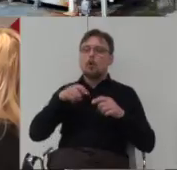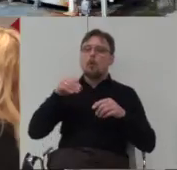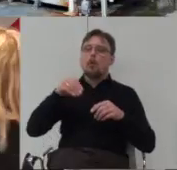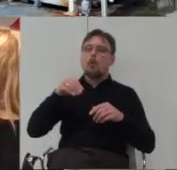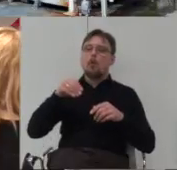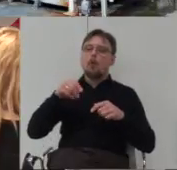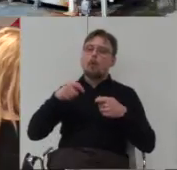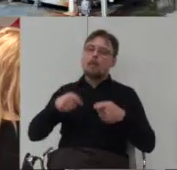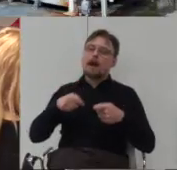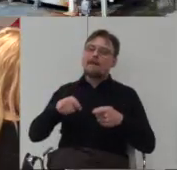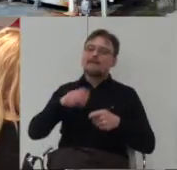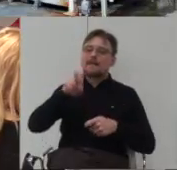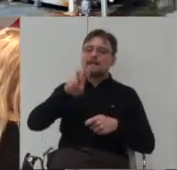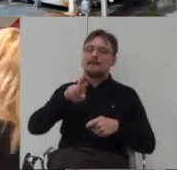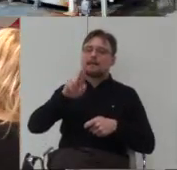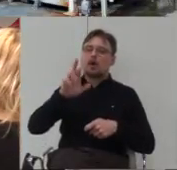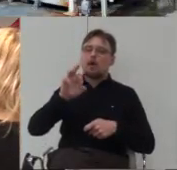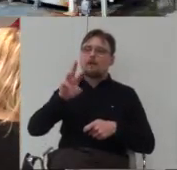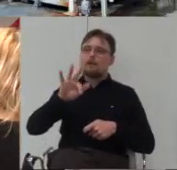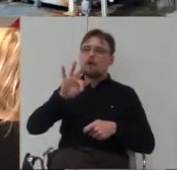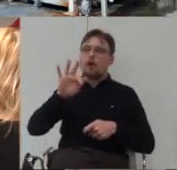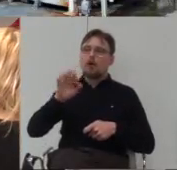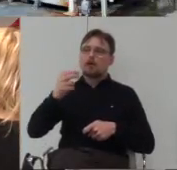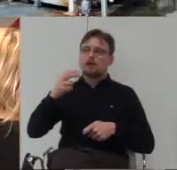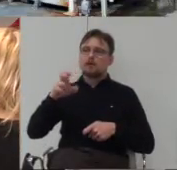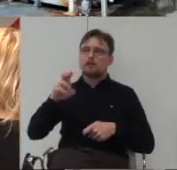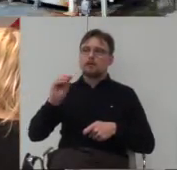hydroponiczne w Azji.